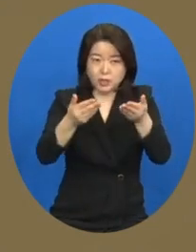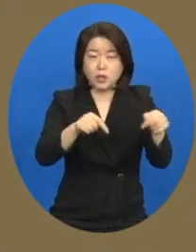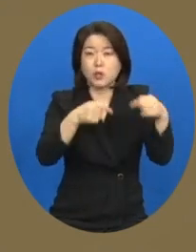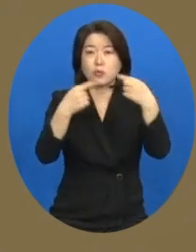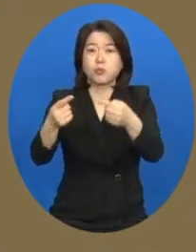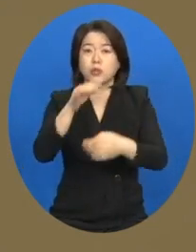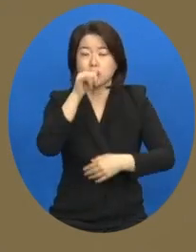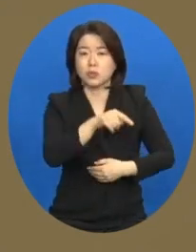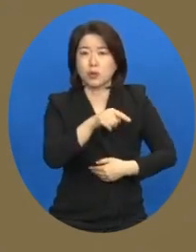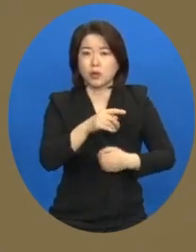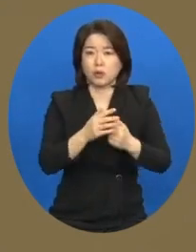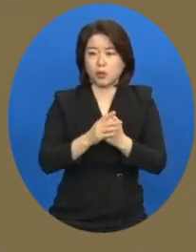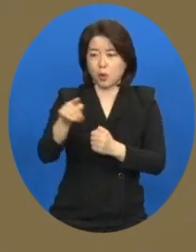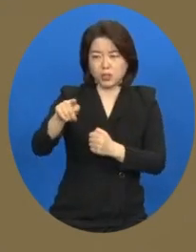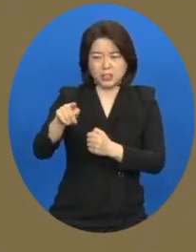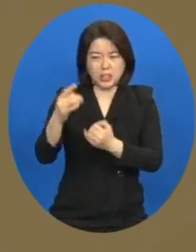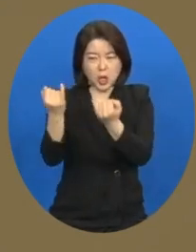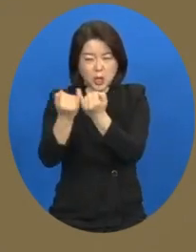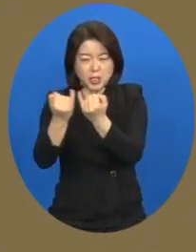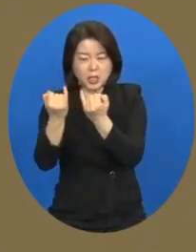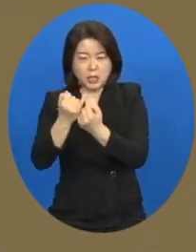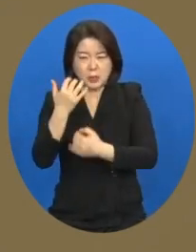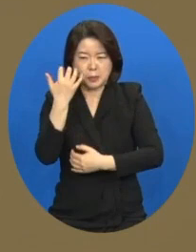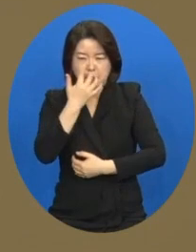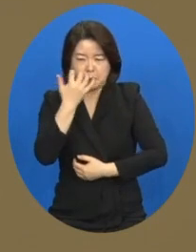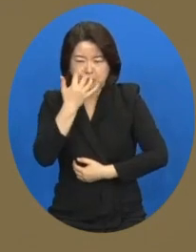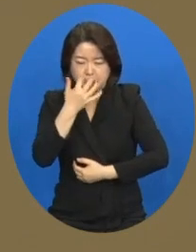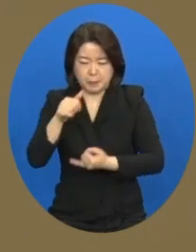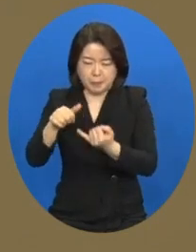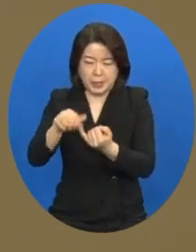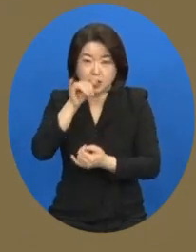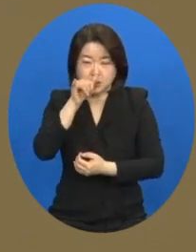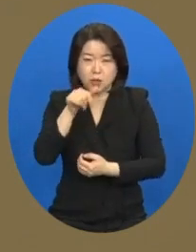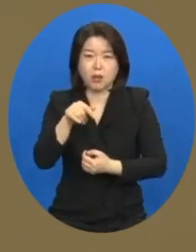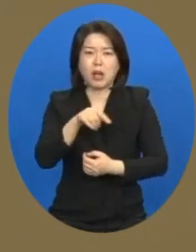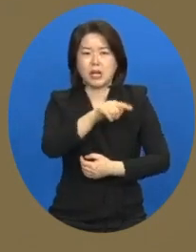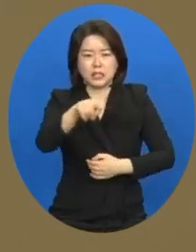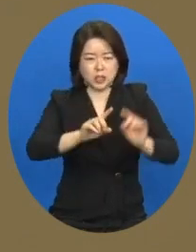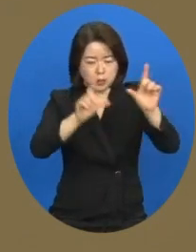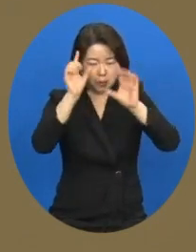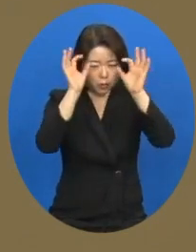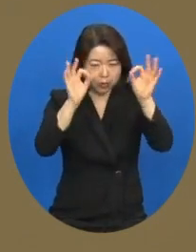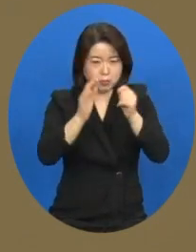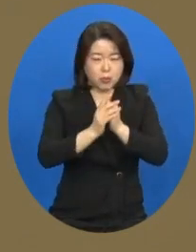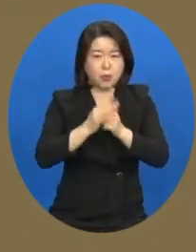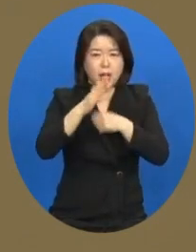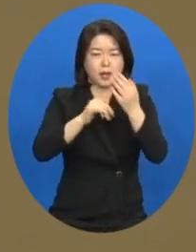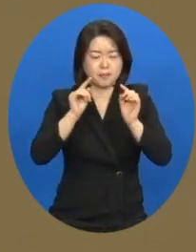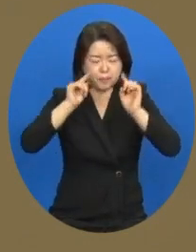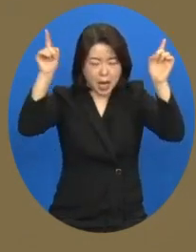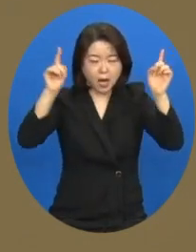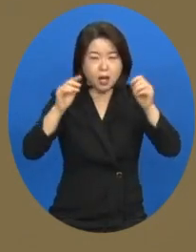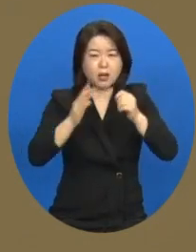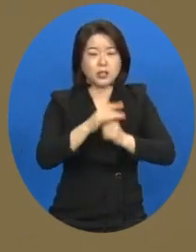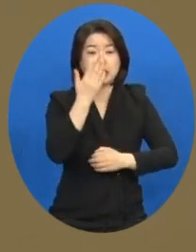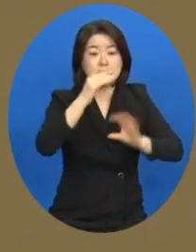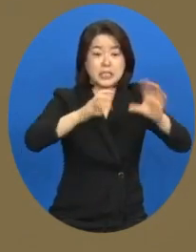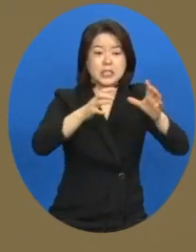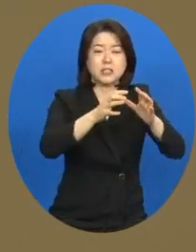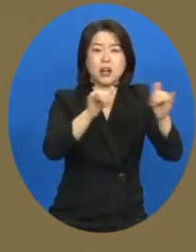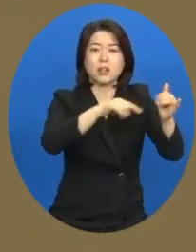해요. 하나님이 얼마나 진노하셨는지 이스라엘에 연병을 내리고